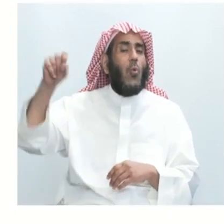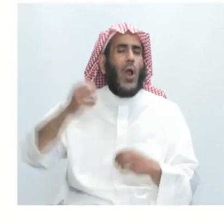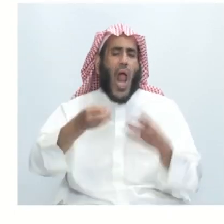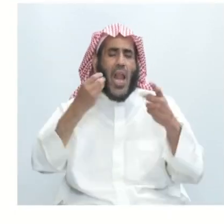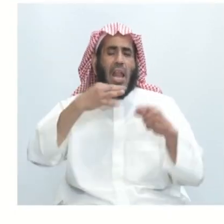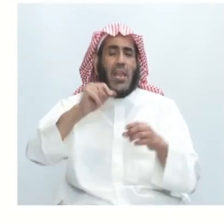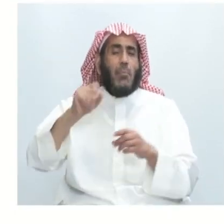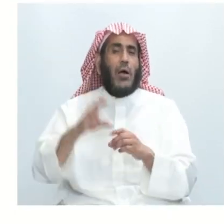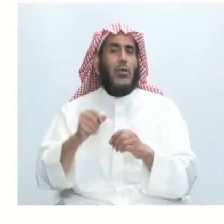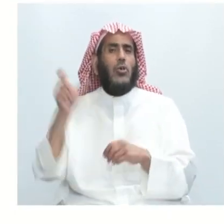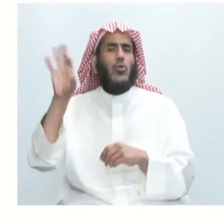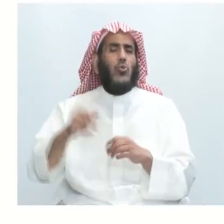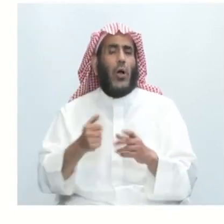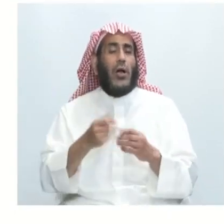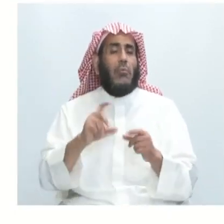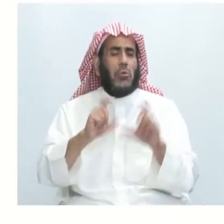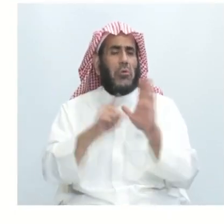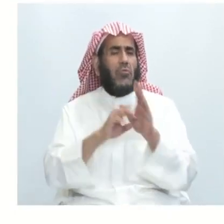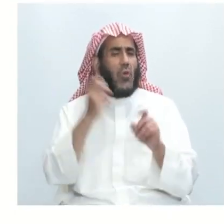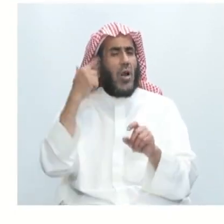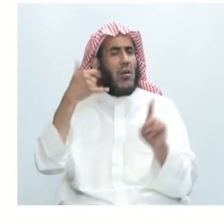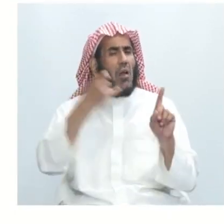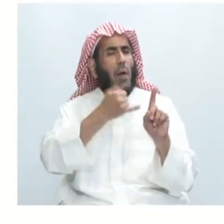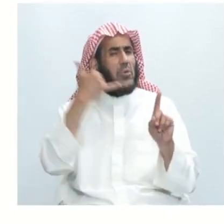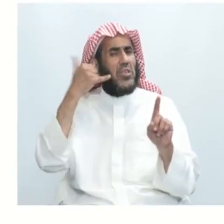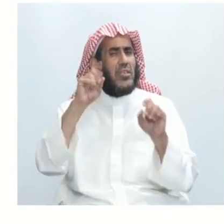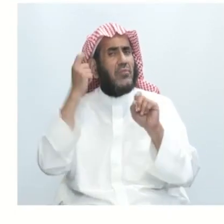الرابط الدرس الرقمي وكانك الدخول وقراءه الدرس